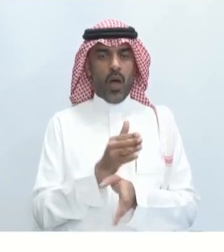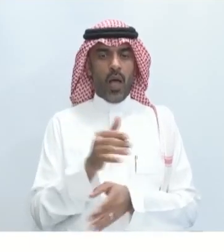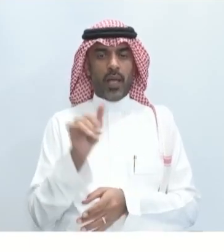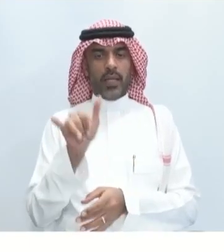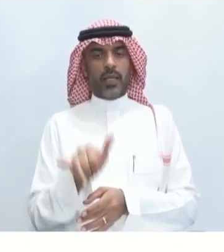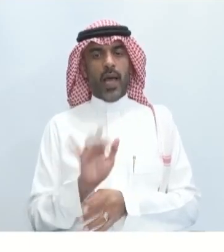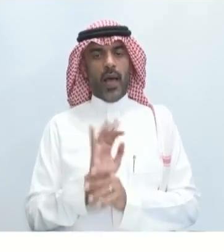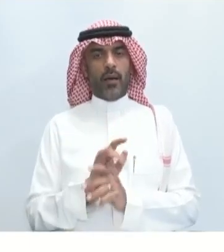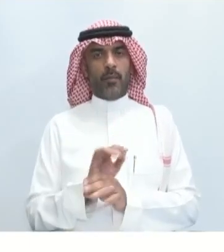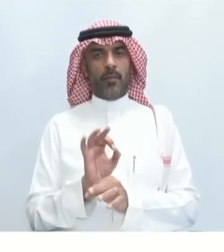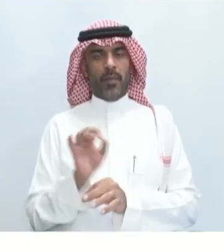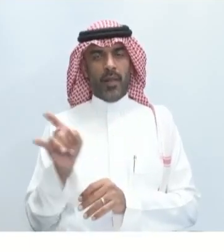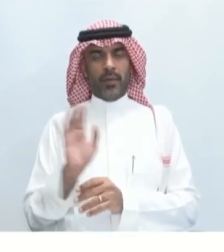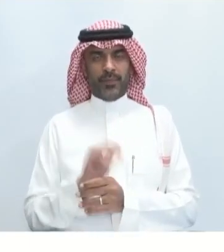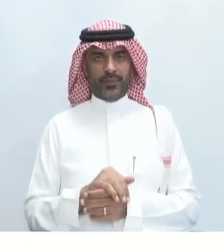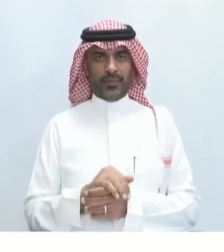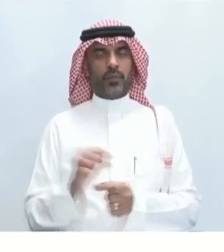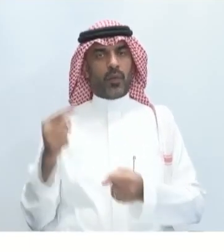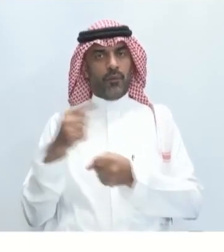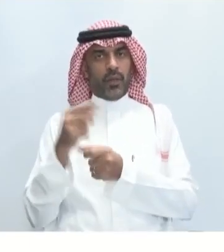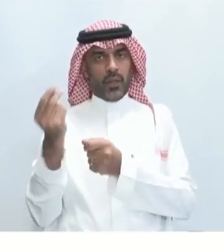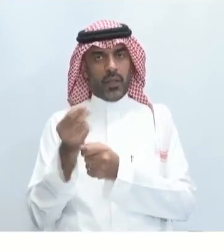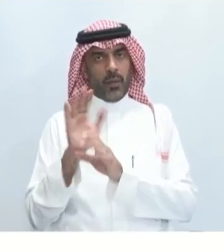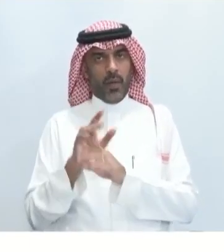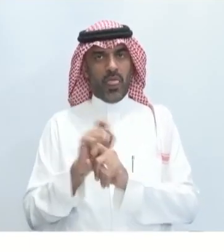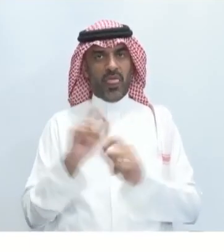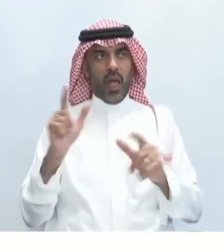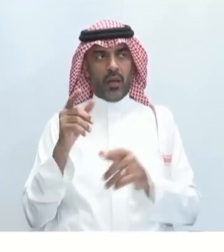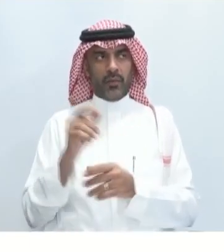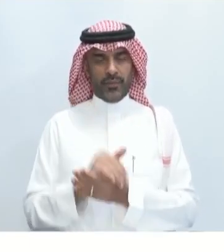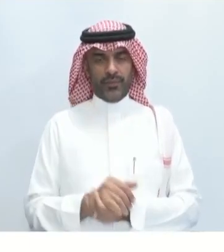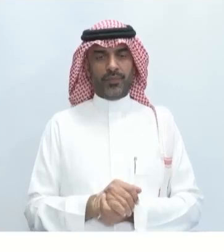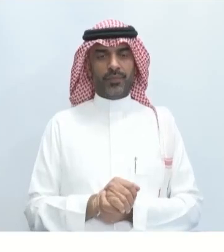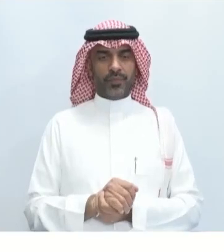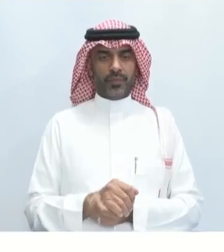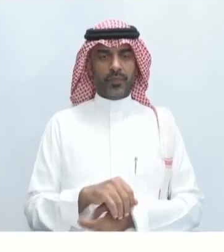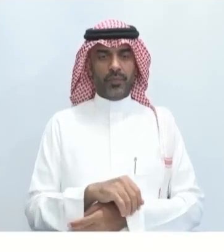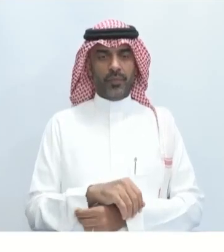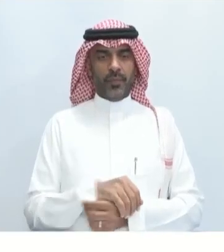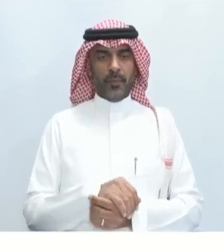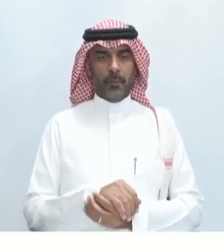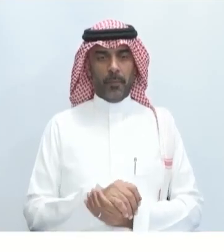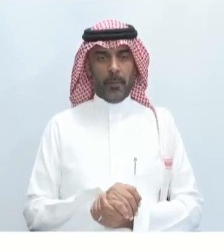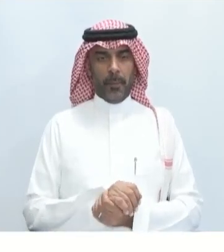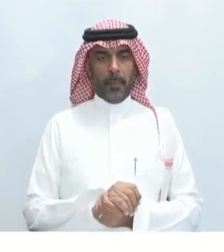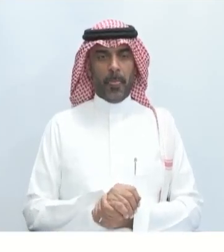او كان معتل الاخر بالياء مثل ان يقضيها